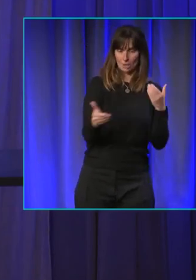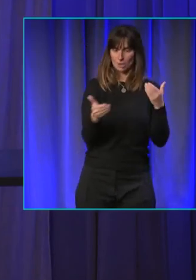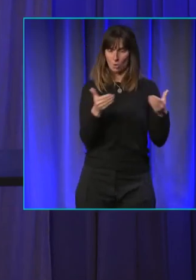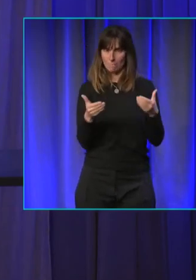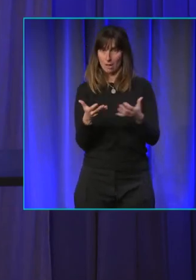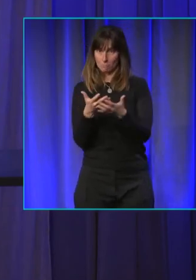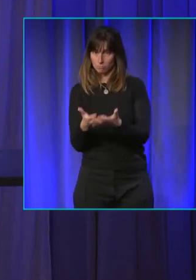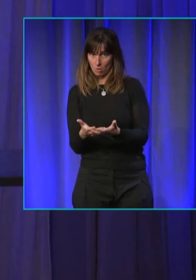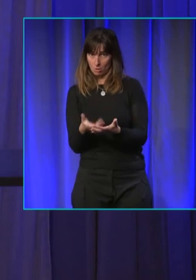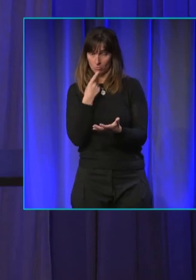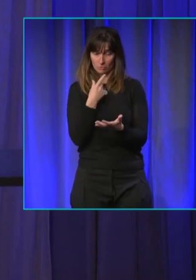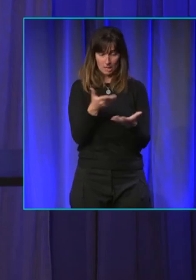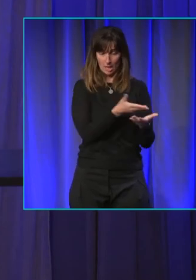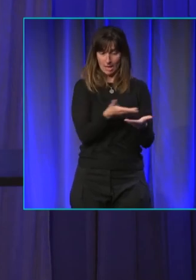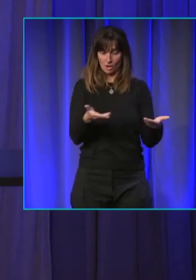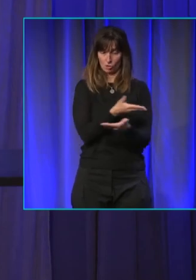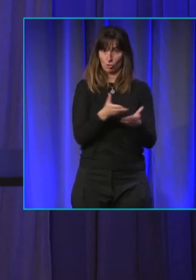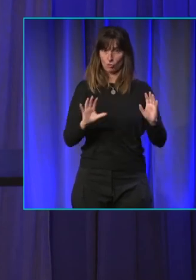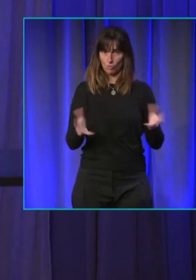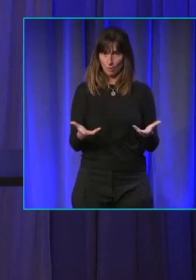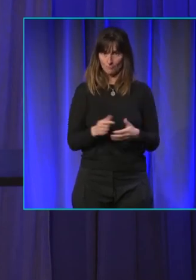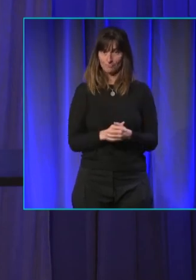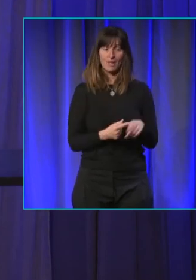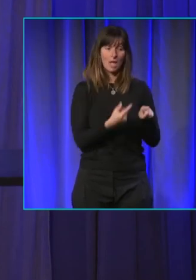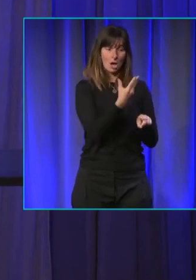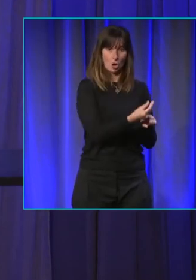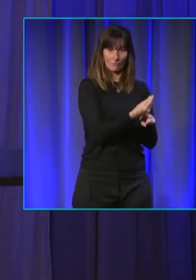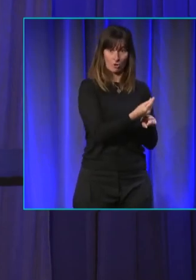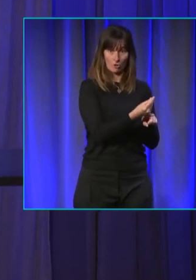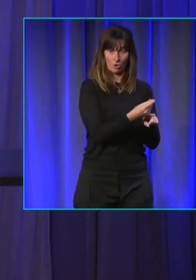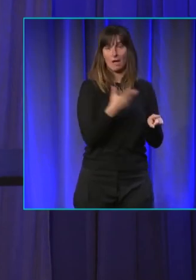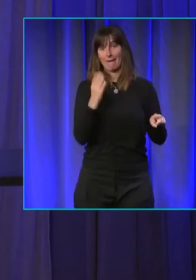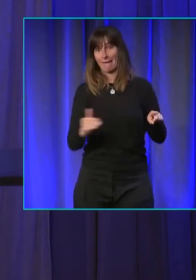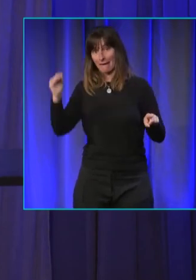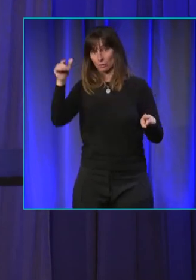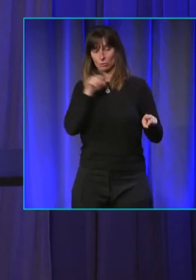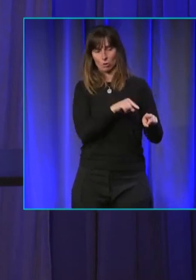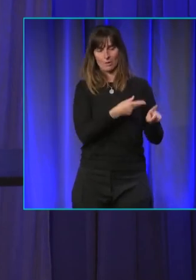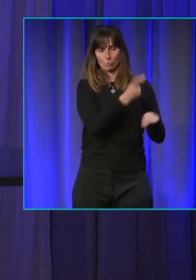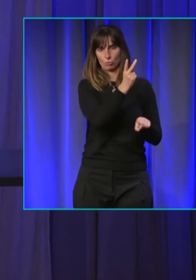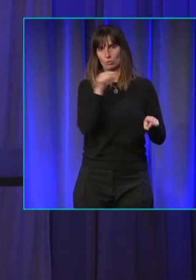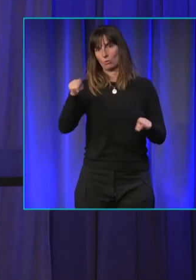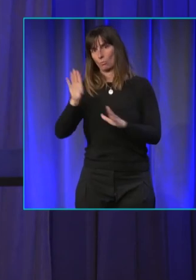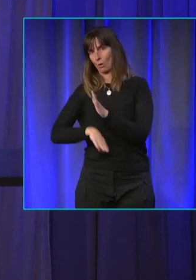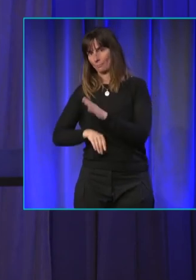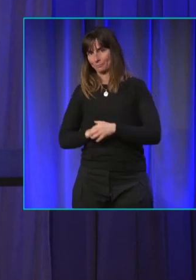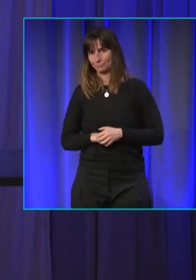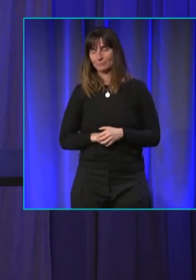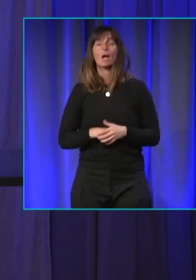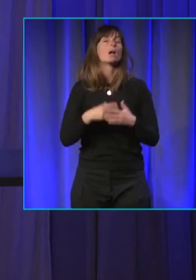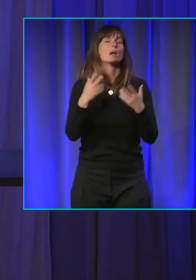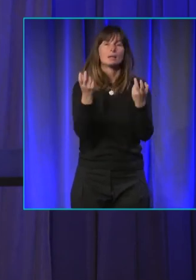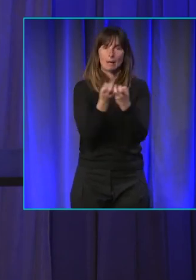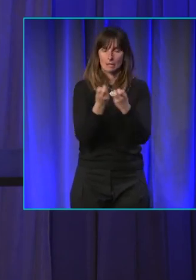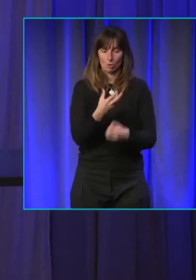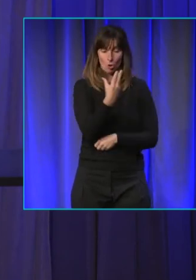surface d'échange par rapport au poids, elle est plus élevée chez les enfants que chez les adultes. C'est-à-dire que si vous exposez un enfant